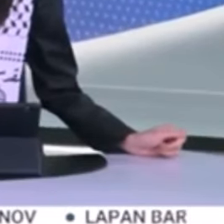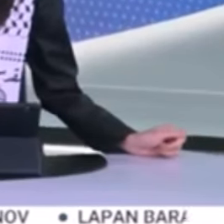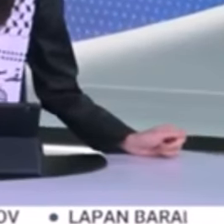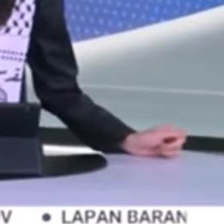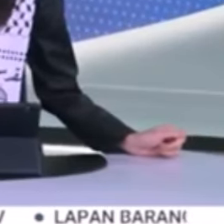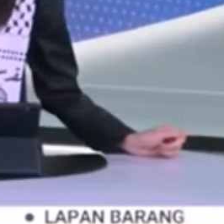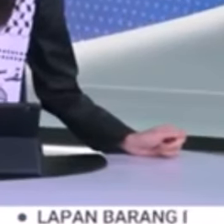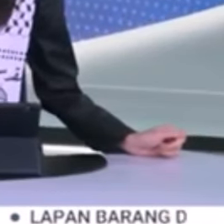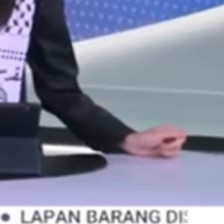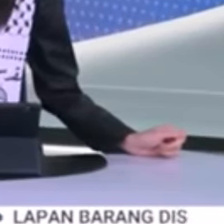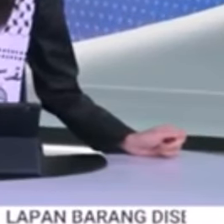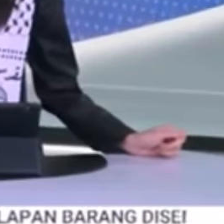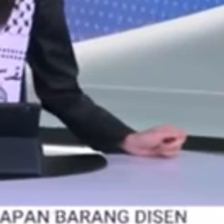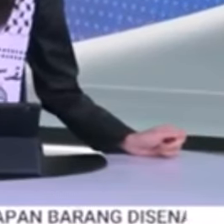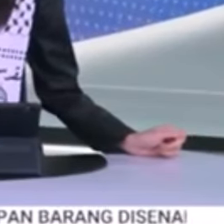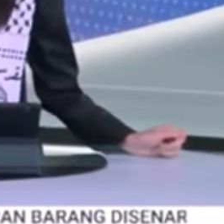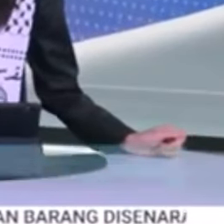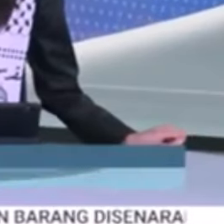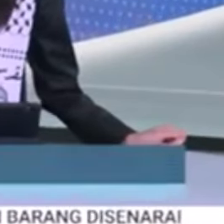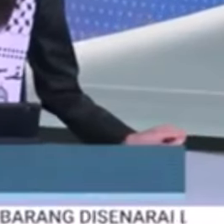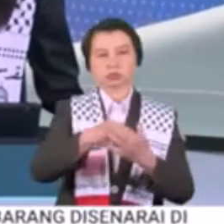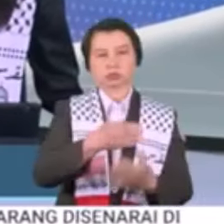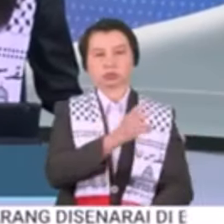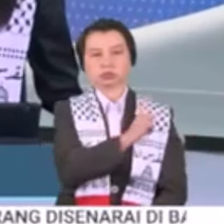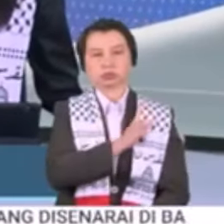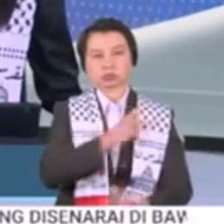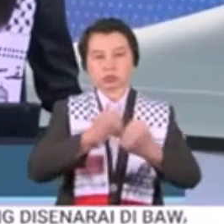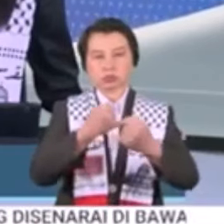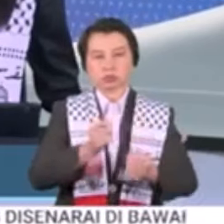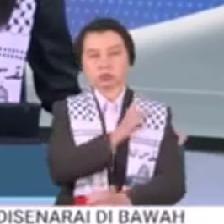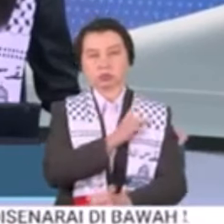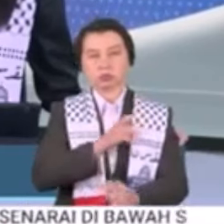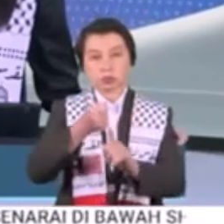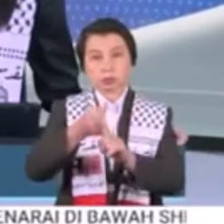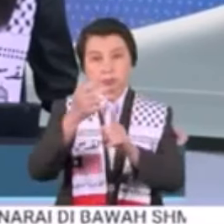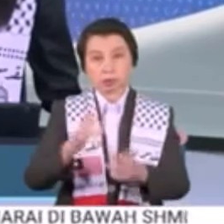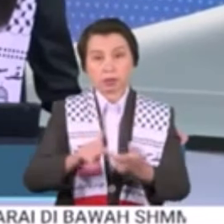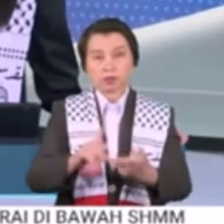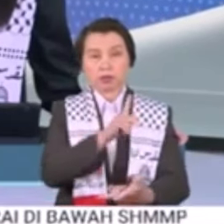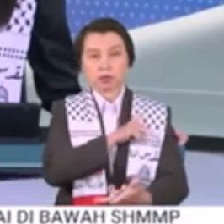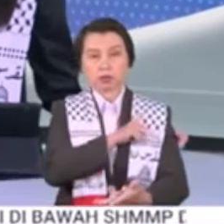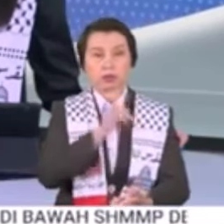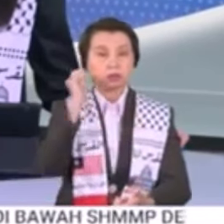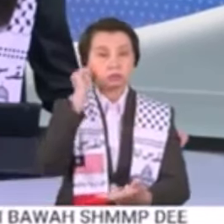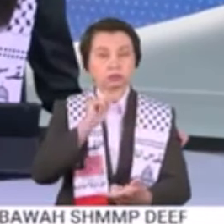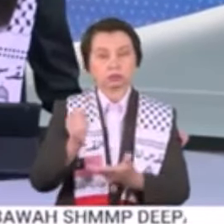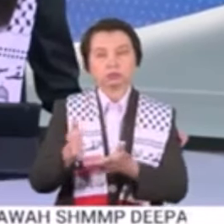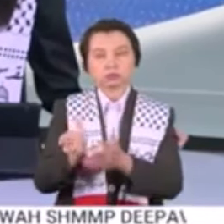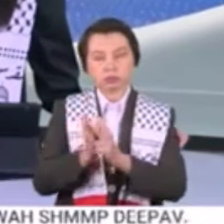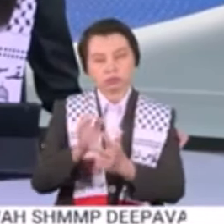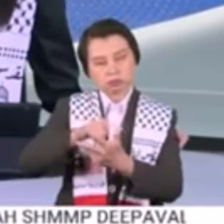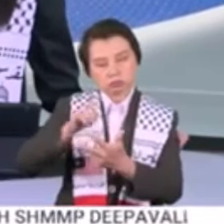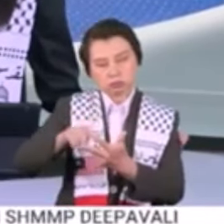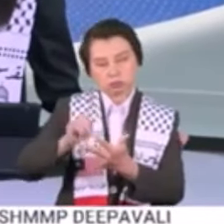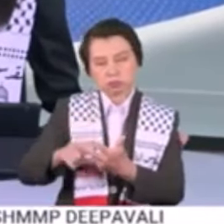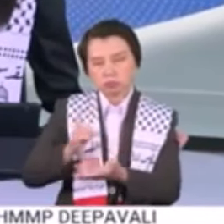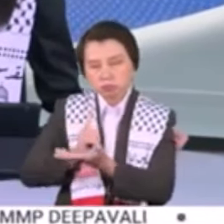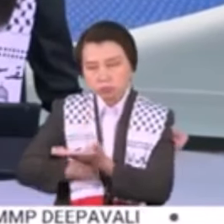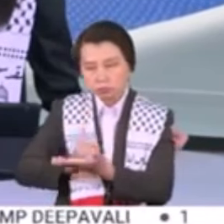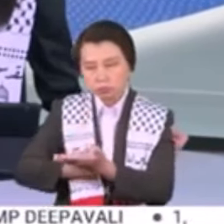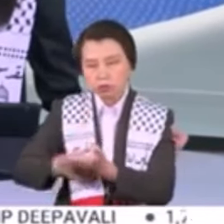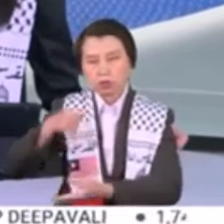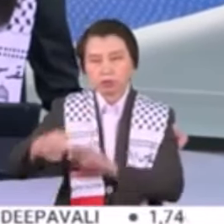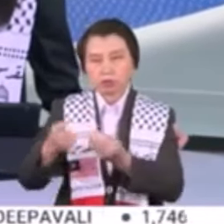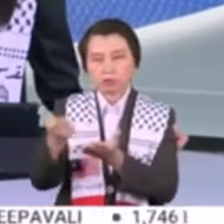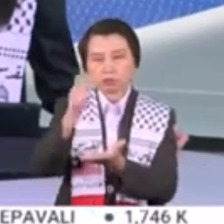Assalamualaikum, salam Malaysia Madani. Semua ketua jabatan, ketua pengarah dan ketua setiausaha diminta meminitkan perbincangan